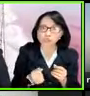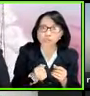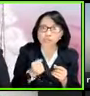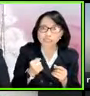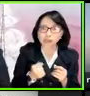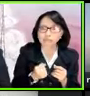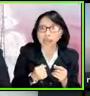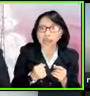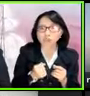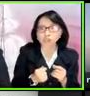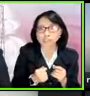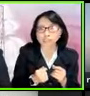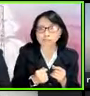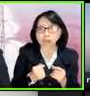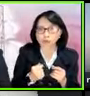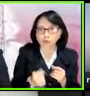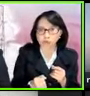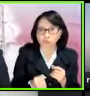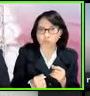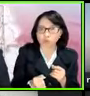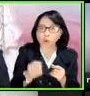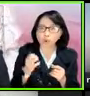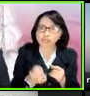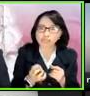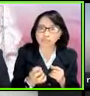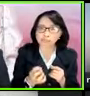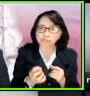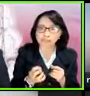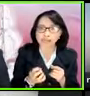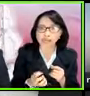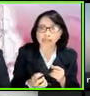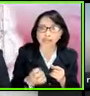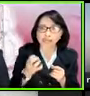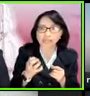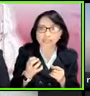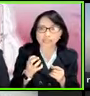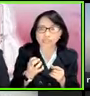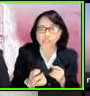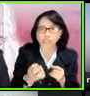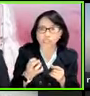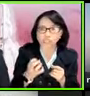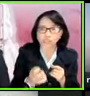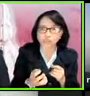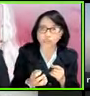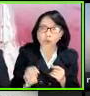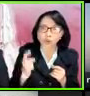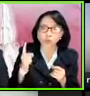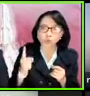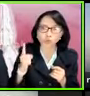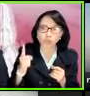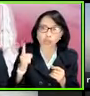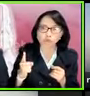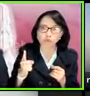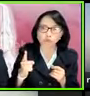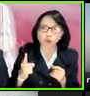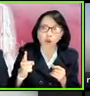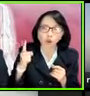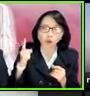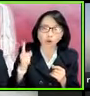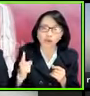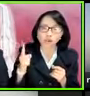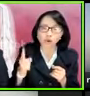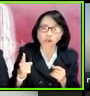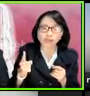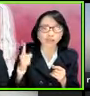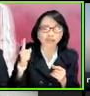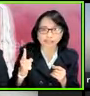Itulah sebabnya aku ini Paulus orang dipenjarakan karena Kristus Yesus untuk kamu